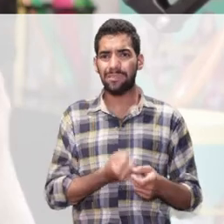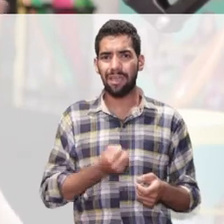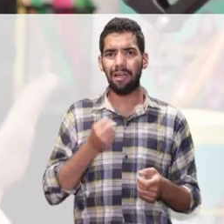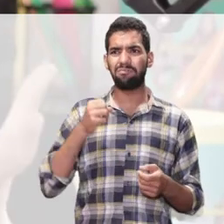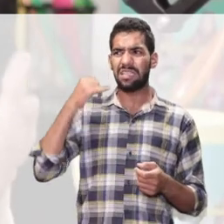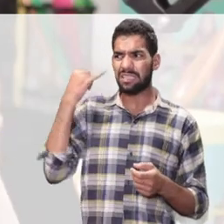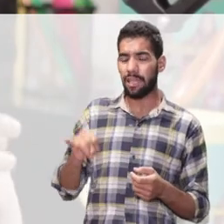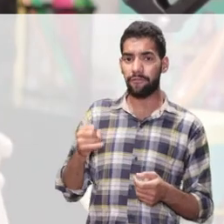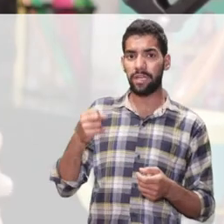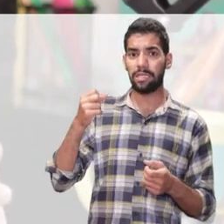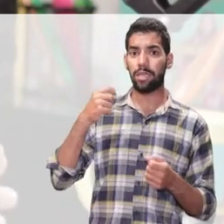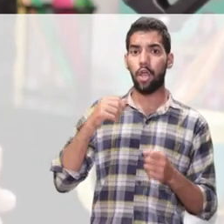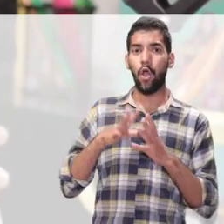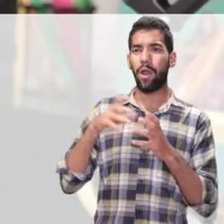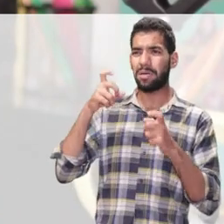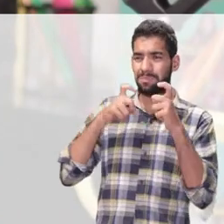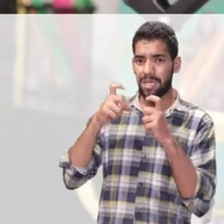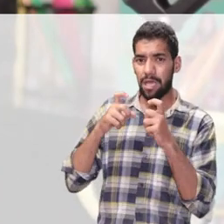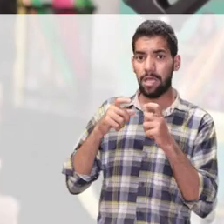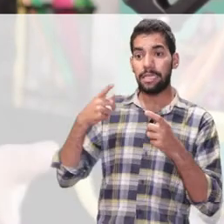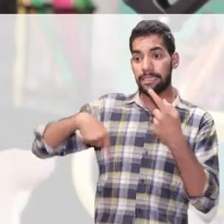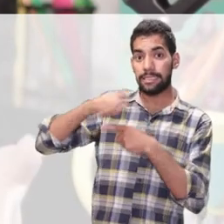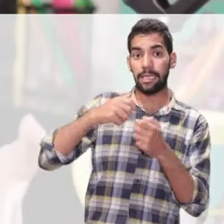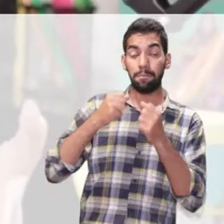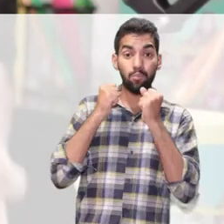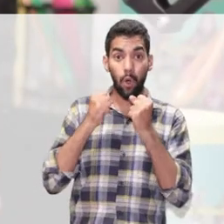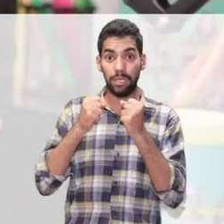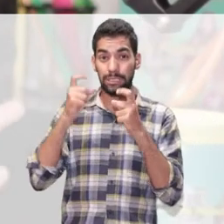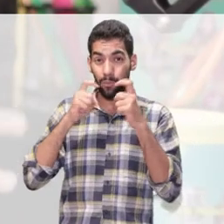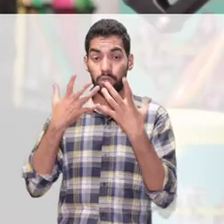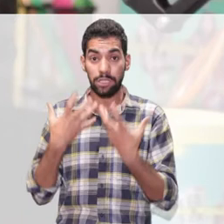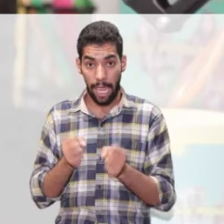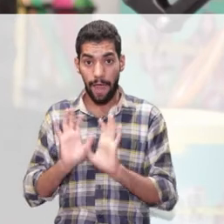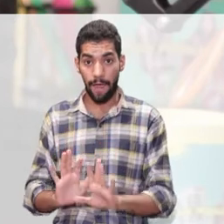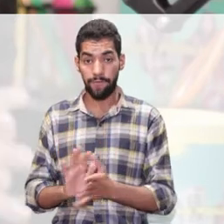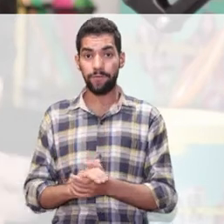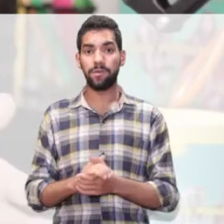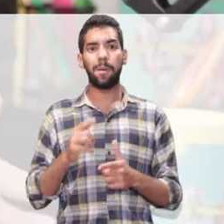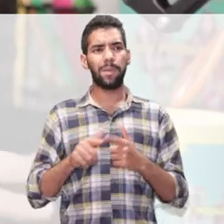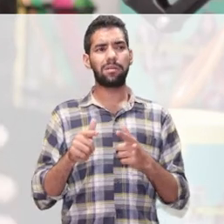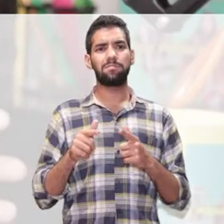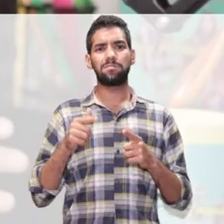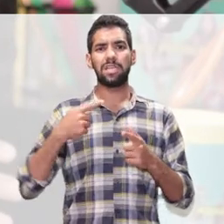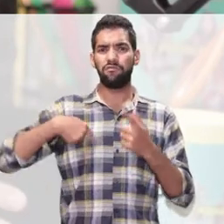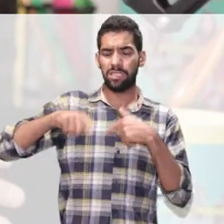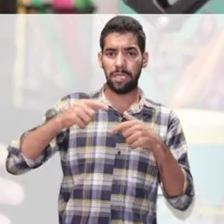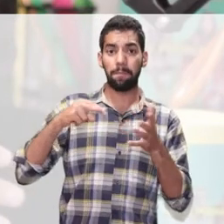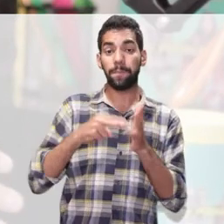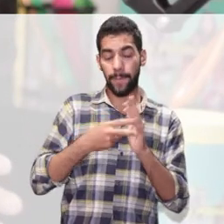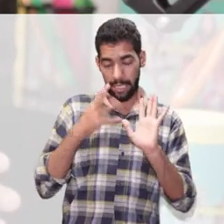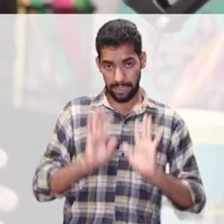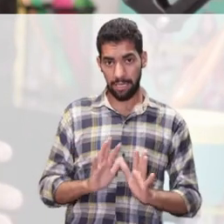अर्जेंट नफरत बी इड स्ट्रांग इमोशंस एंड इक्वेशन होगा जिन स्त्रियों का एंड ऑयल एक्सपीरियंस